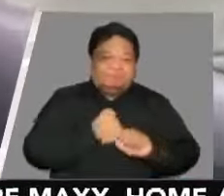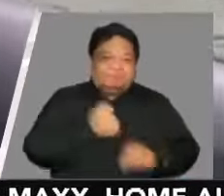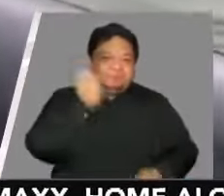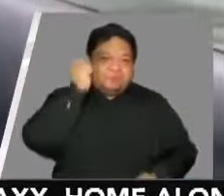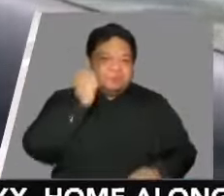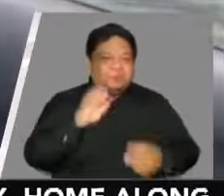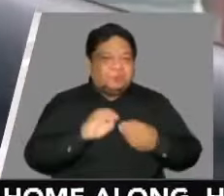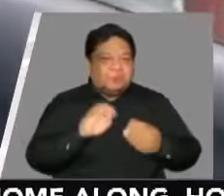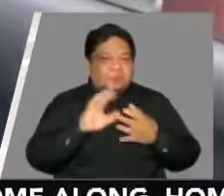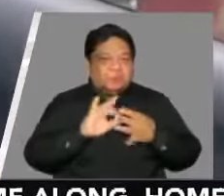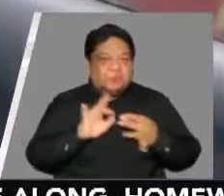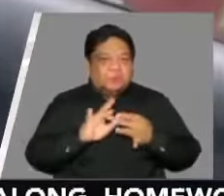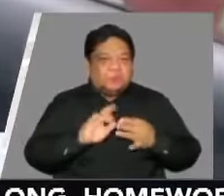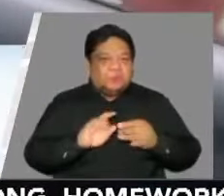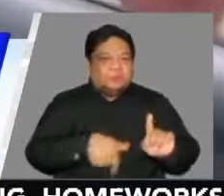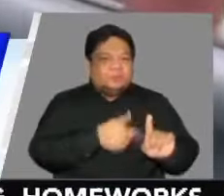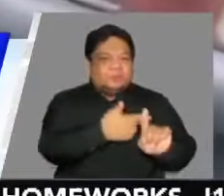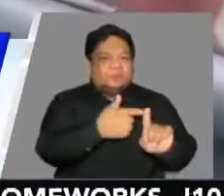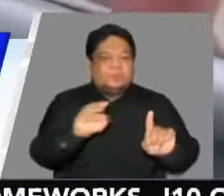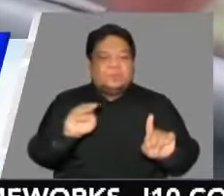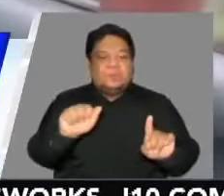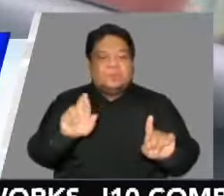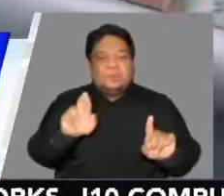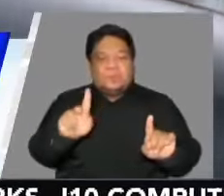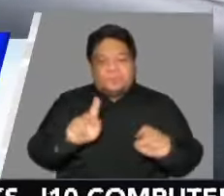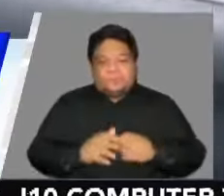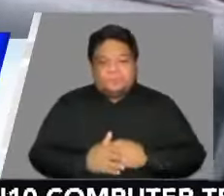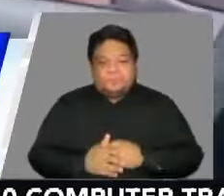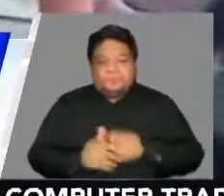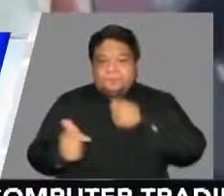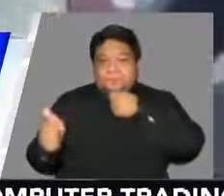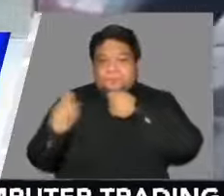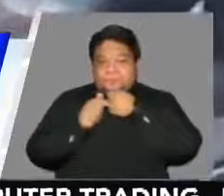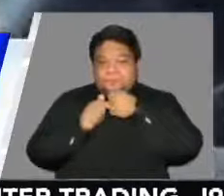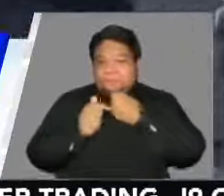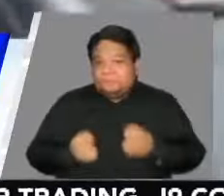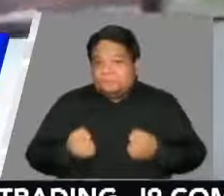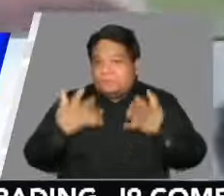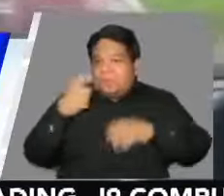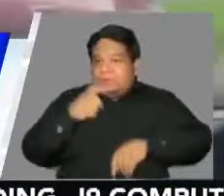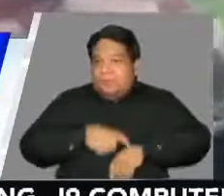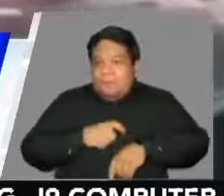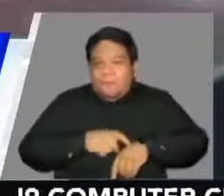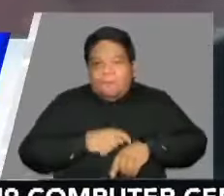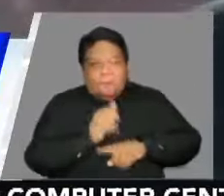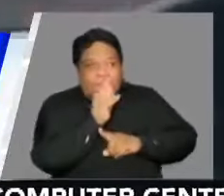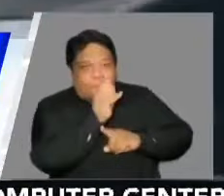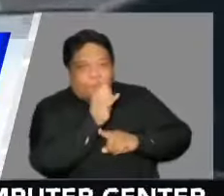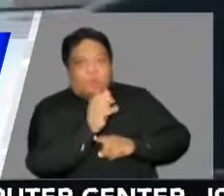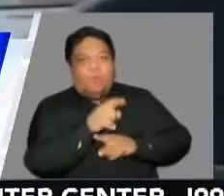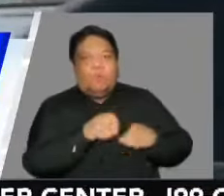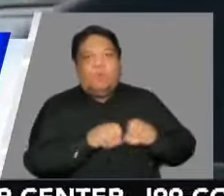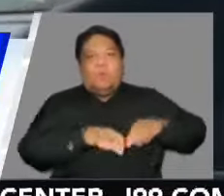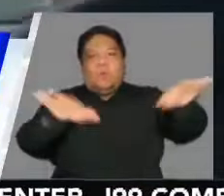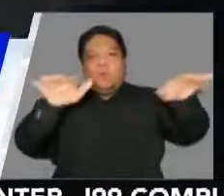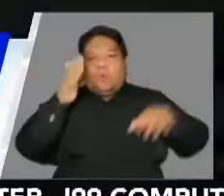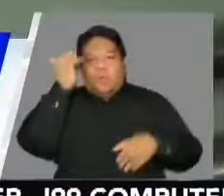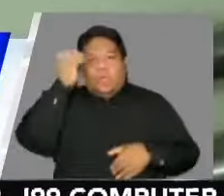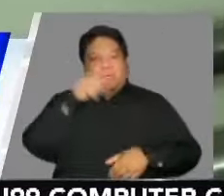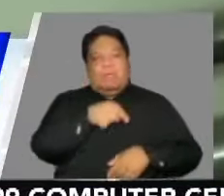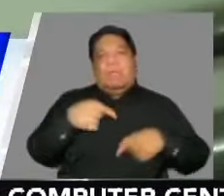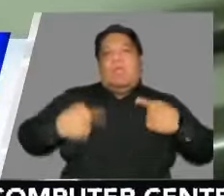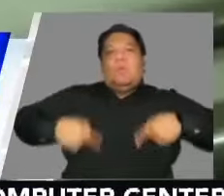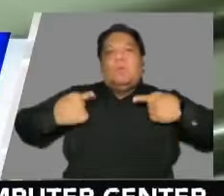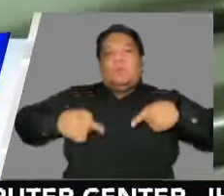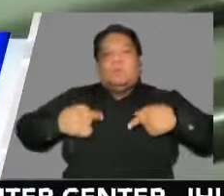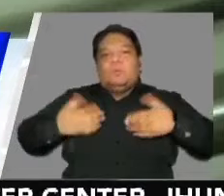Salazar matapos ilang beses na mohan at magal dahil sa pakikipag-away Sa mga kapwa motorista sa Quezon City